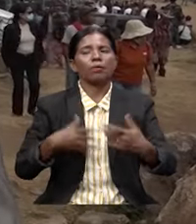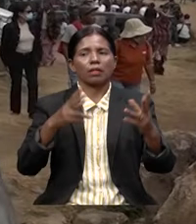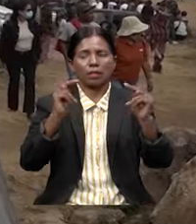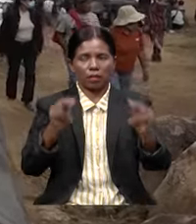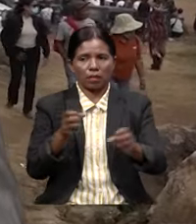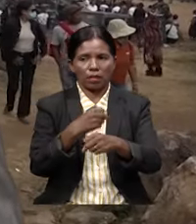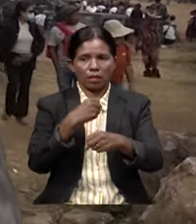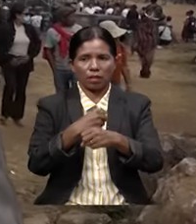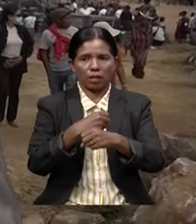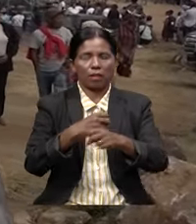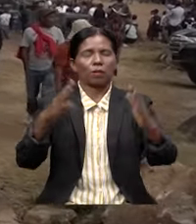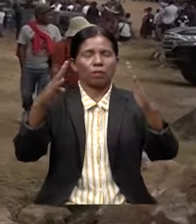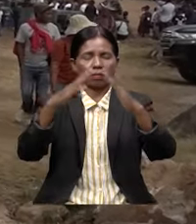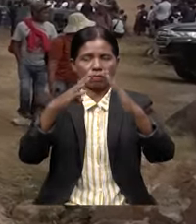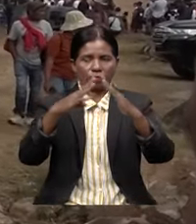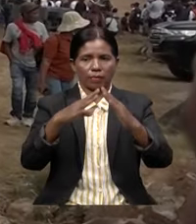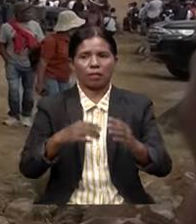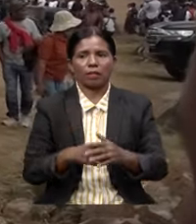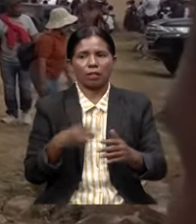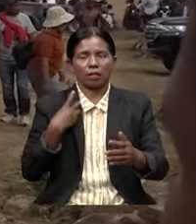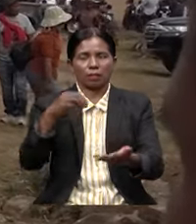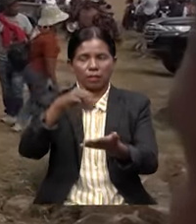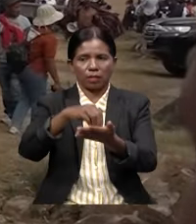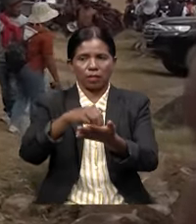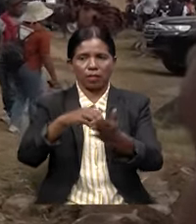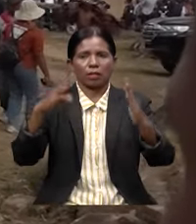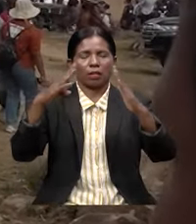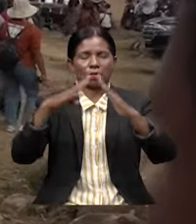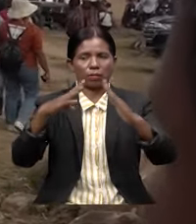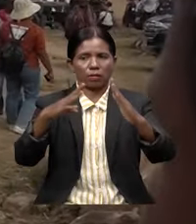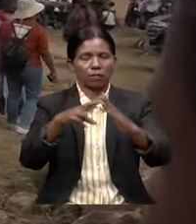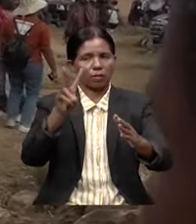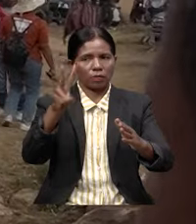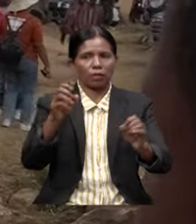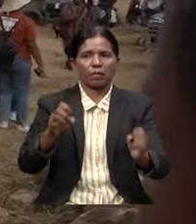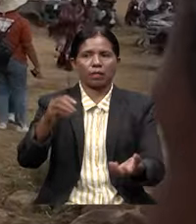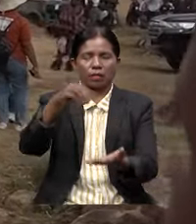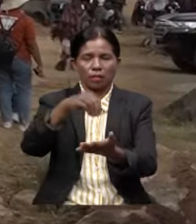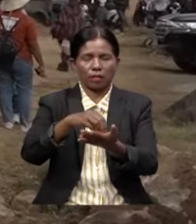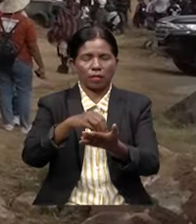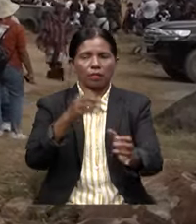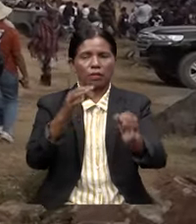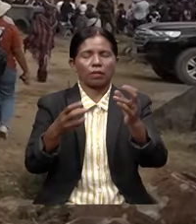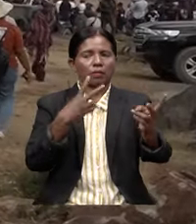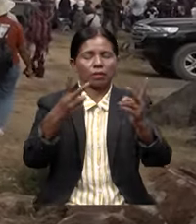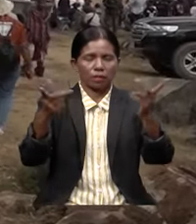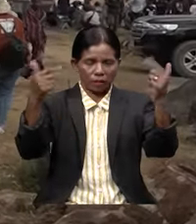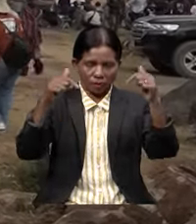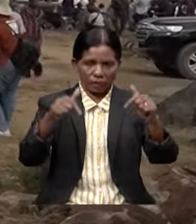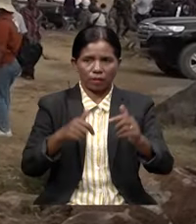halo dormitori rumah. Nah maka kami hari kreatif, umat tradisional ruan apa tu bela kumula. Kau visitan tu